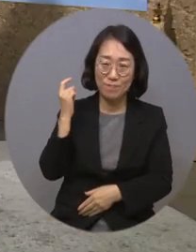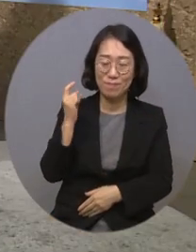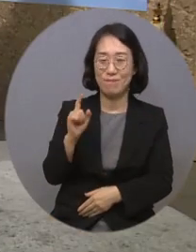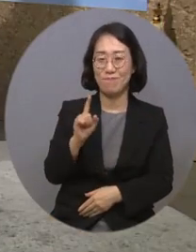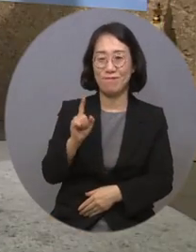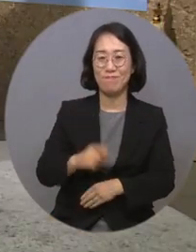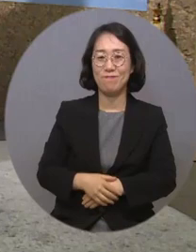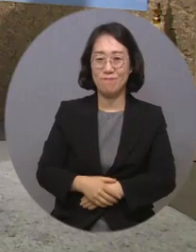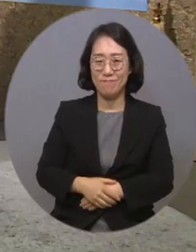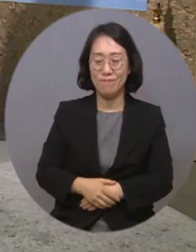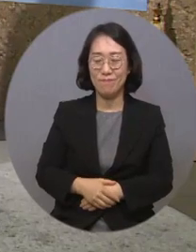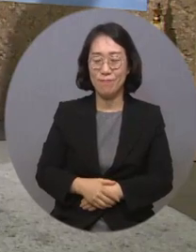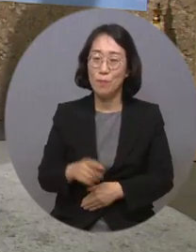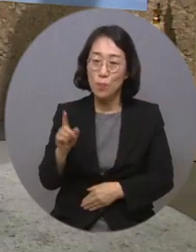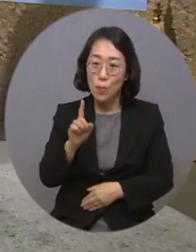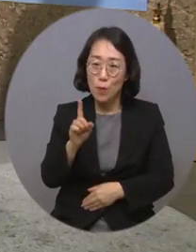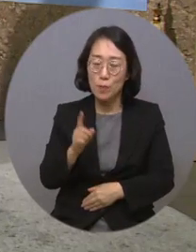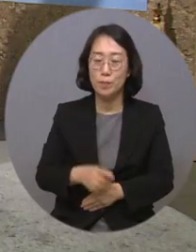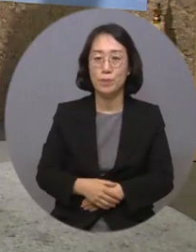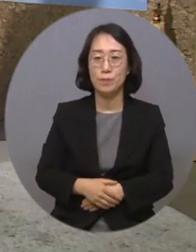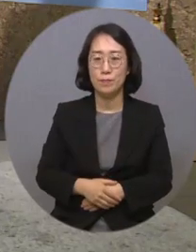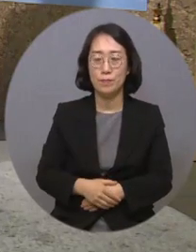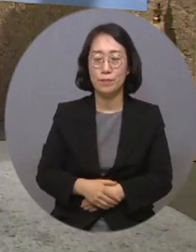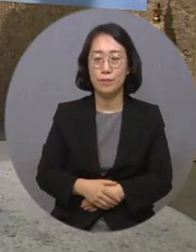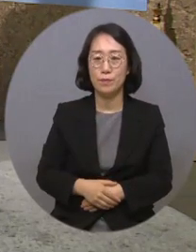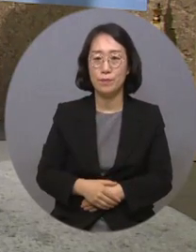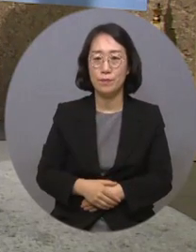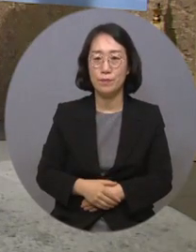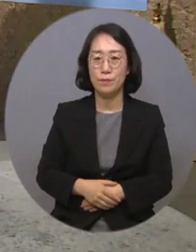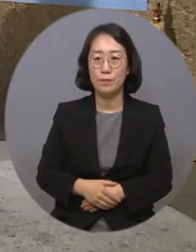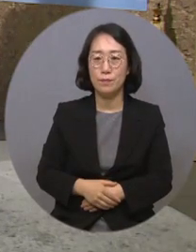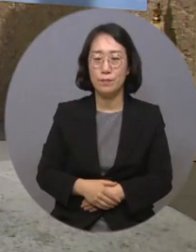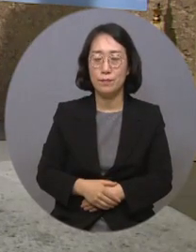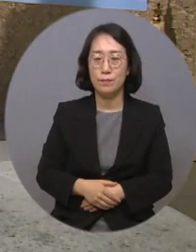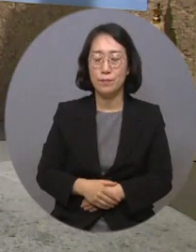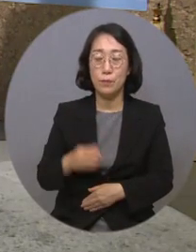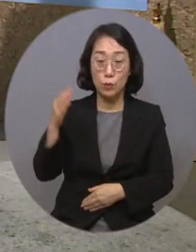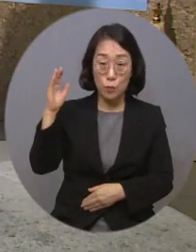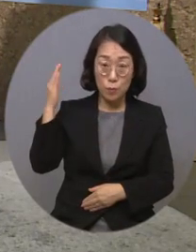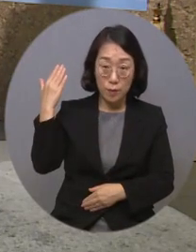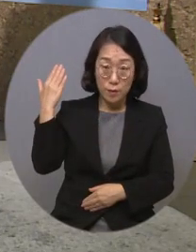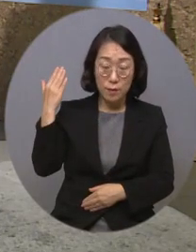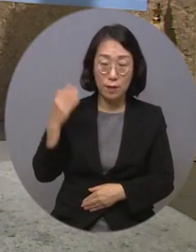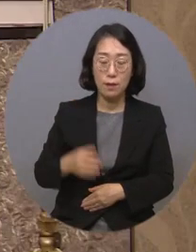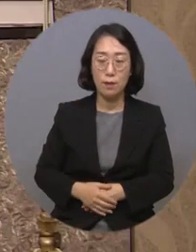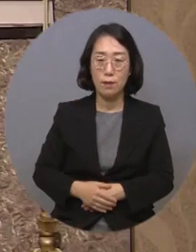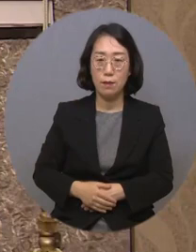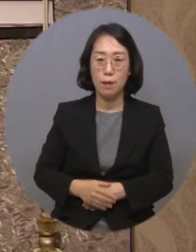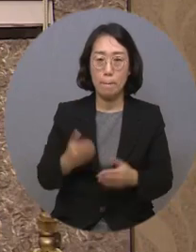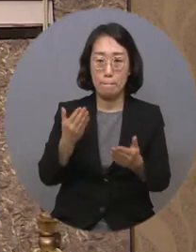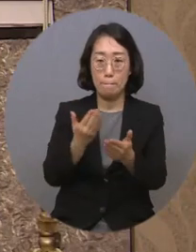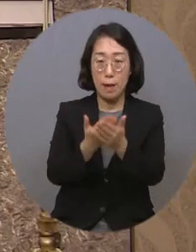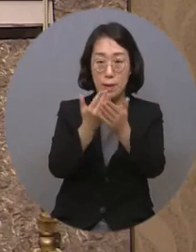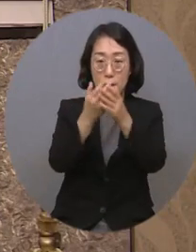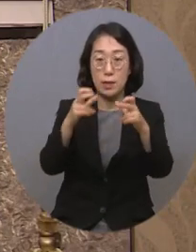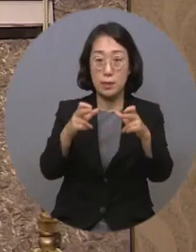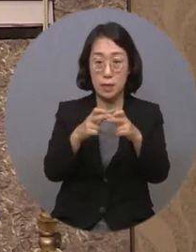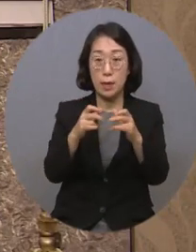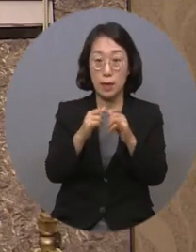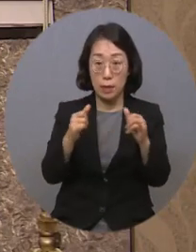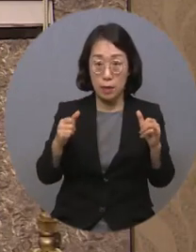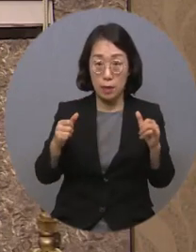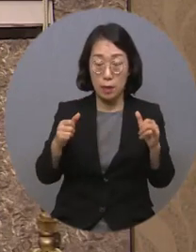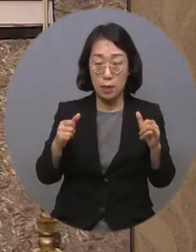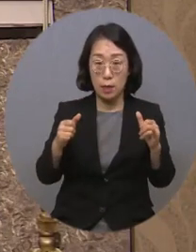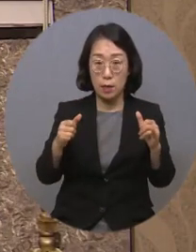예. 이 부분은 어떤 이야기일까요? 그 최근에 그 발달 장애인 문제 중에 하나가 네.